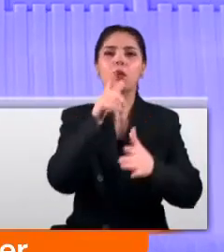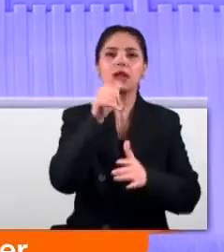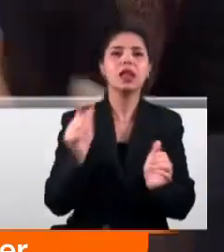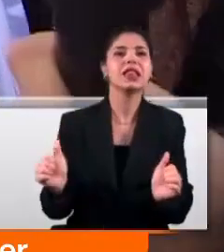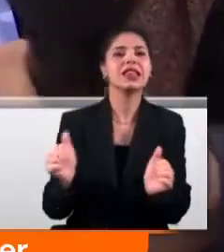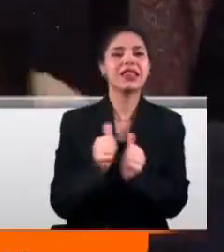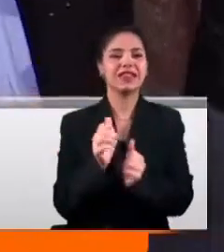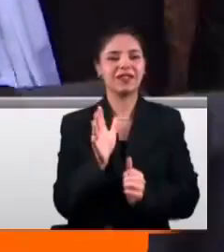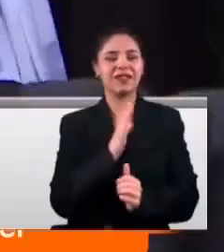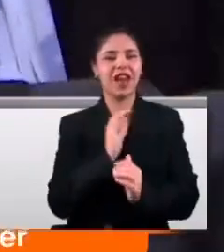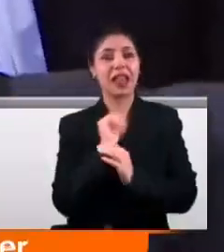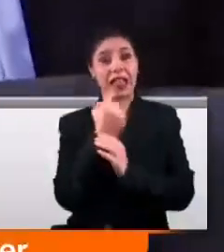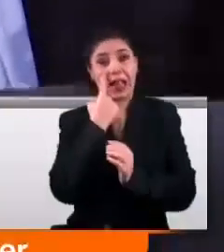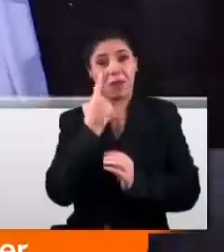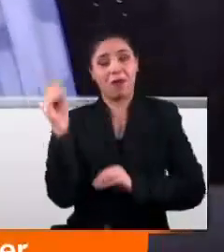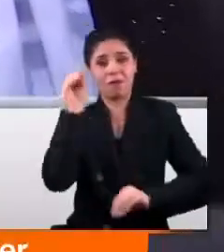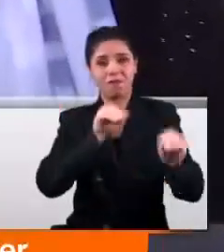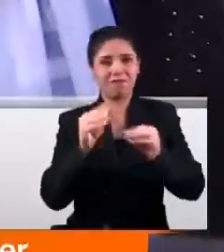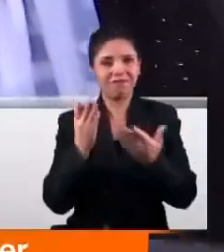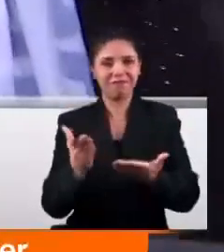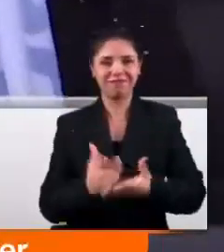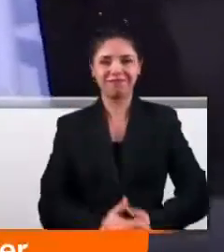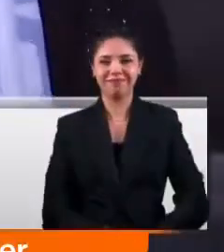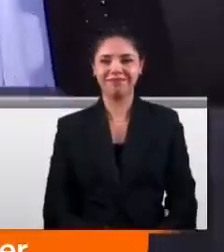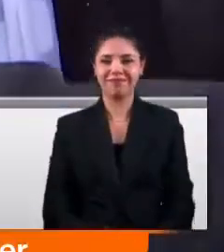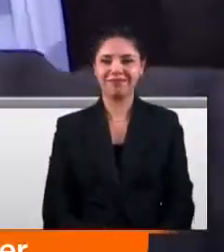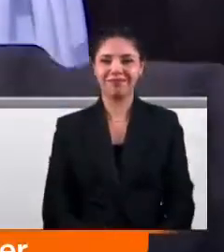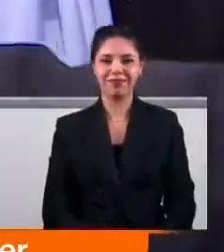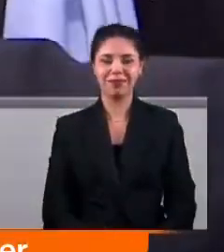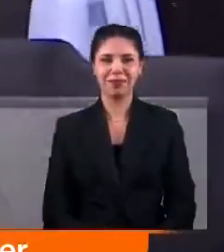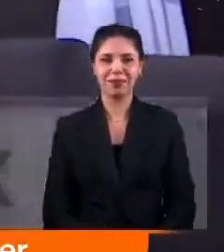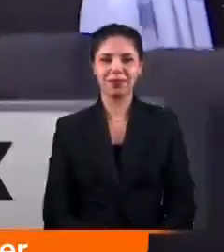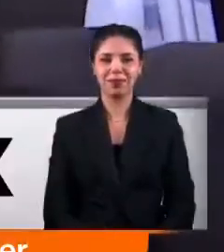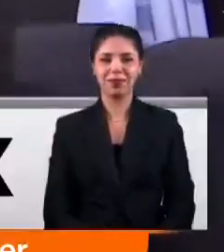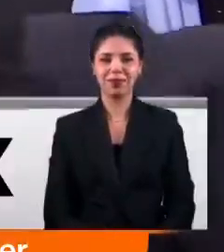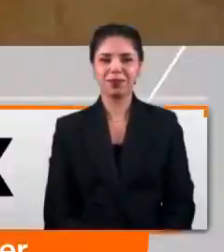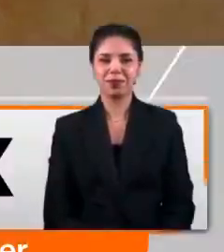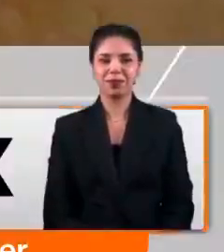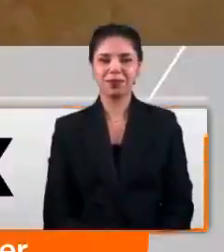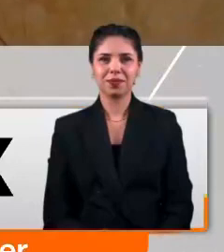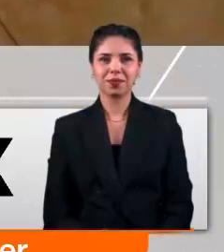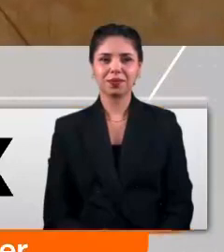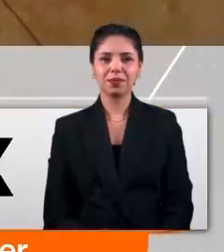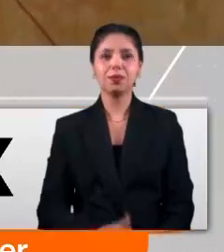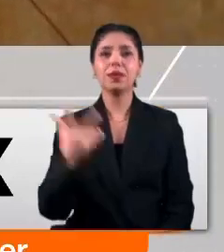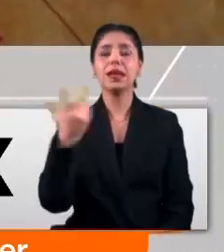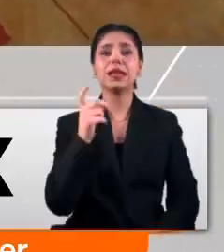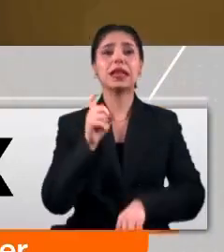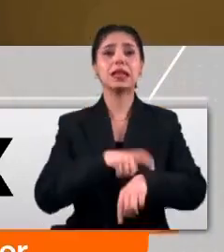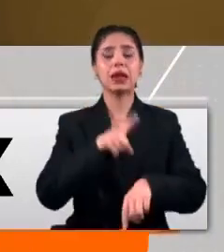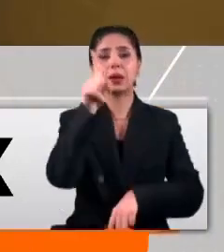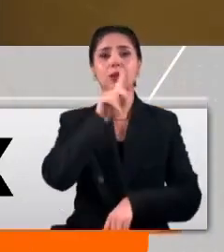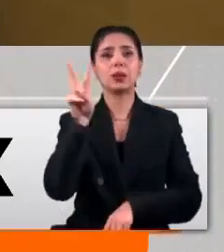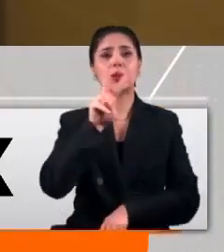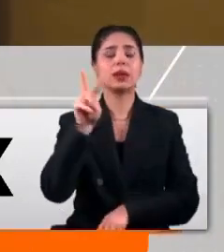ediyor. Kullandınız mı peki? Tabii tabii, biz her zaman kullanıyoruz ve gayet de memnunuz. Cumhurbaşkanımızdan Allah razı olsun. Hızı saatte